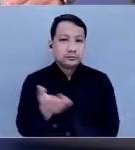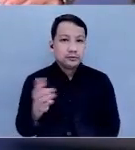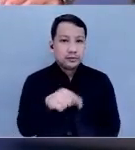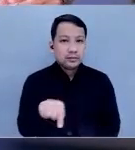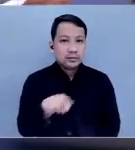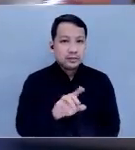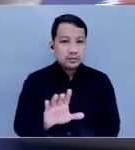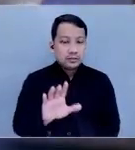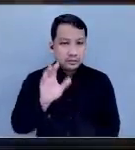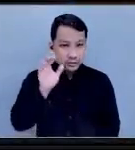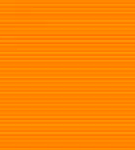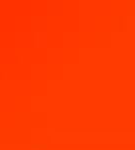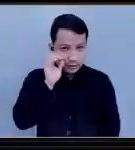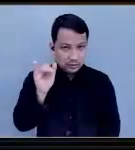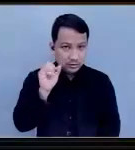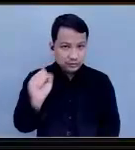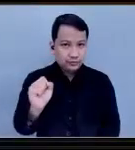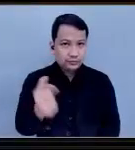si Ian Suyo.